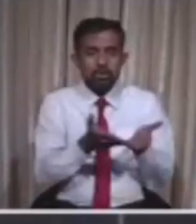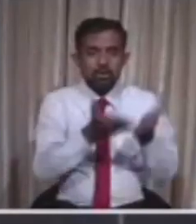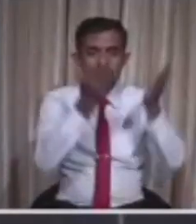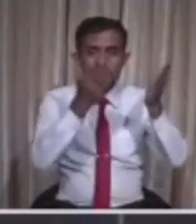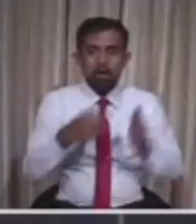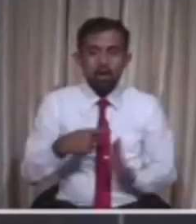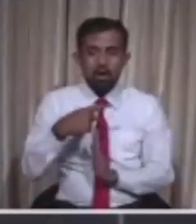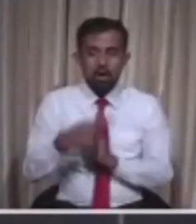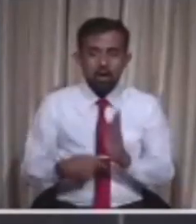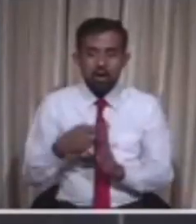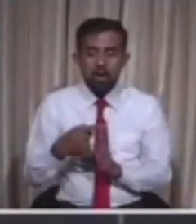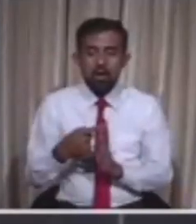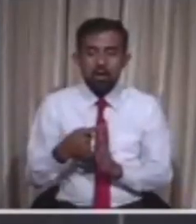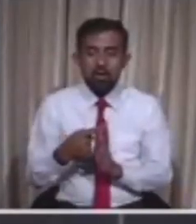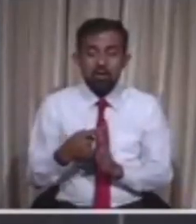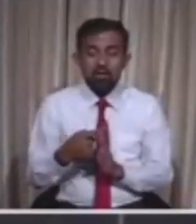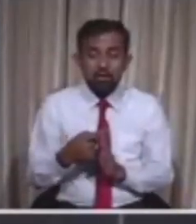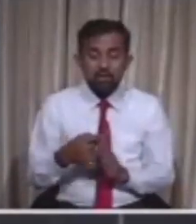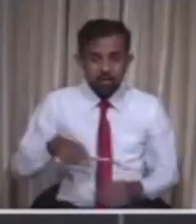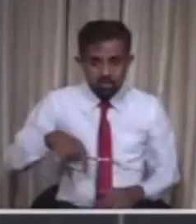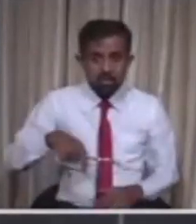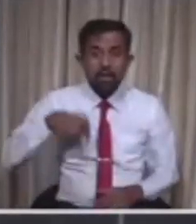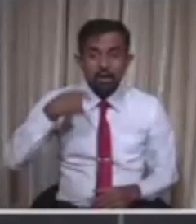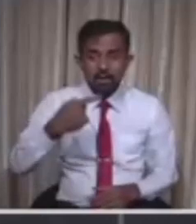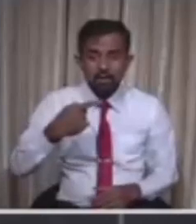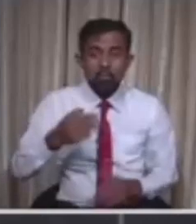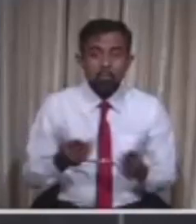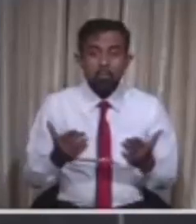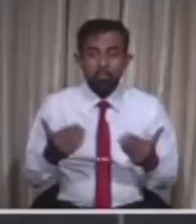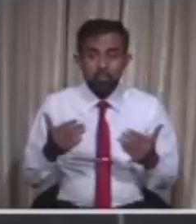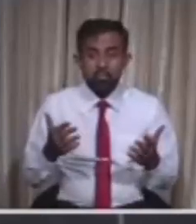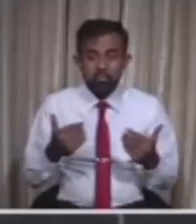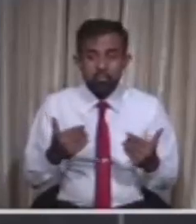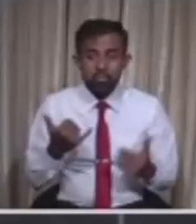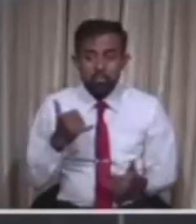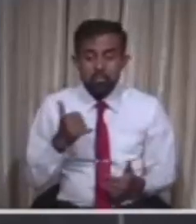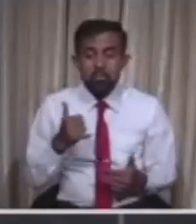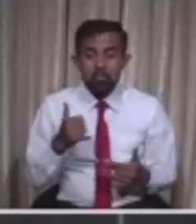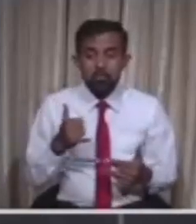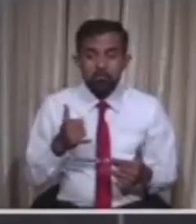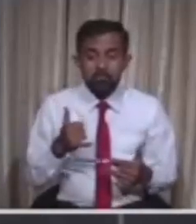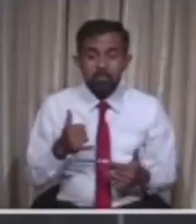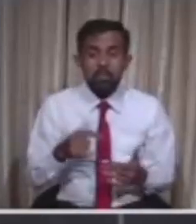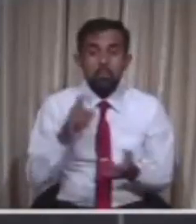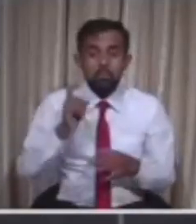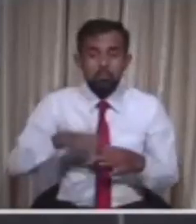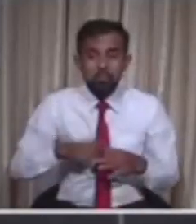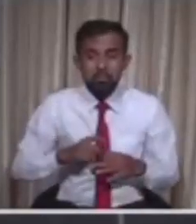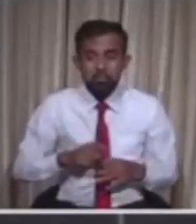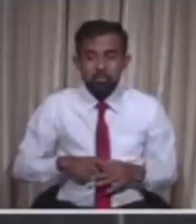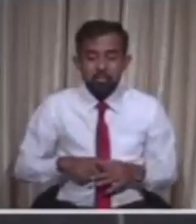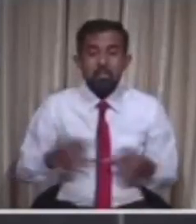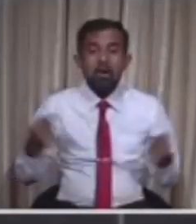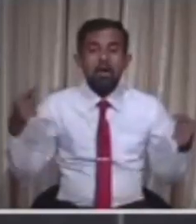ලංකාව අතර මේ අද හෙට පැන නගින මේ තියෙන ප්‍රශ්නය ගැන මේ